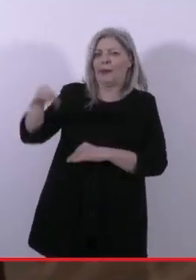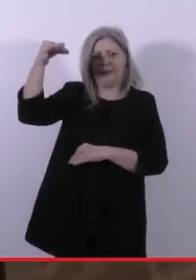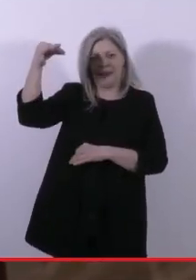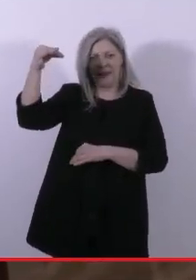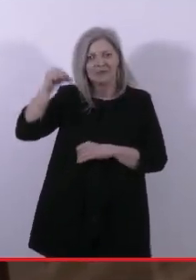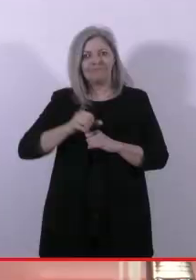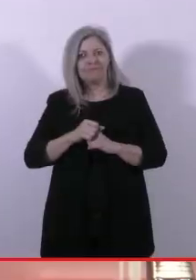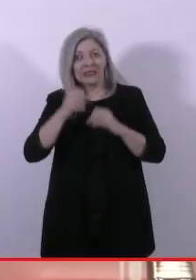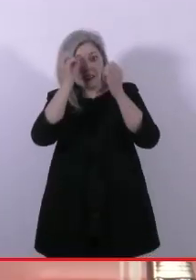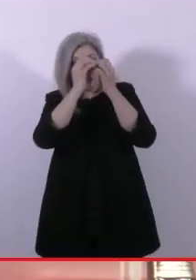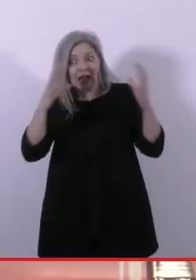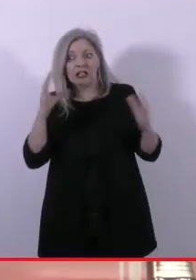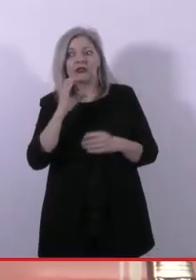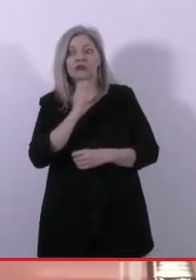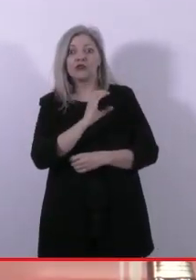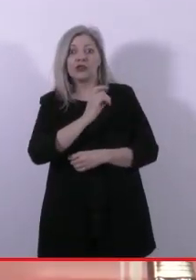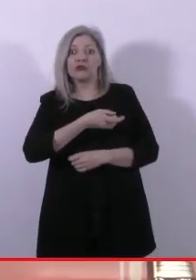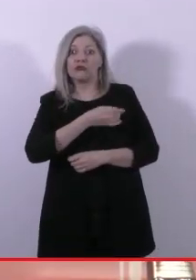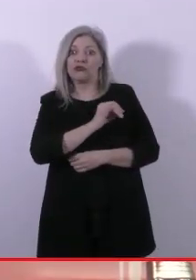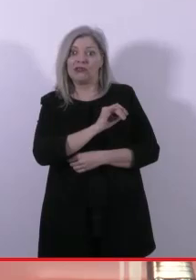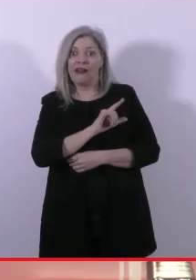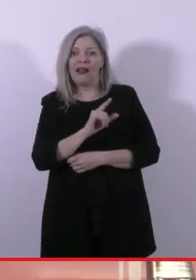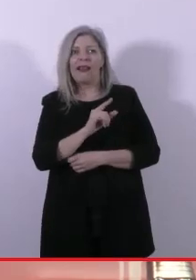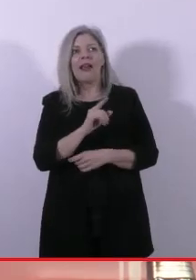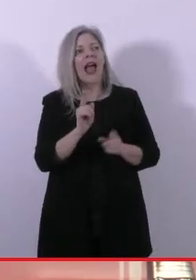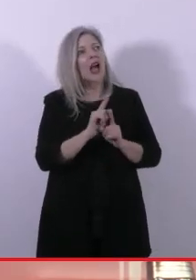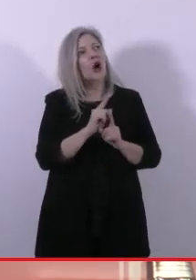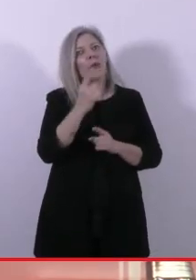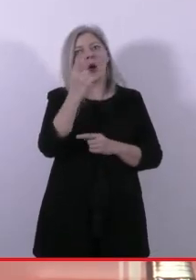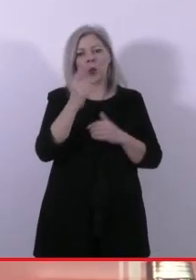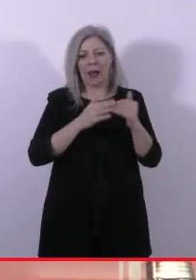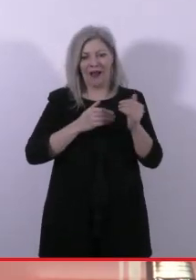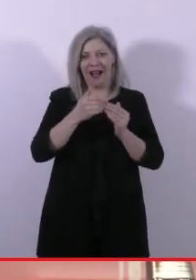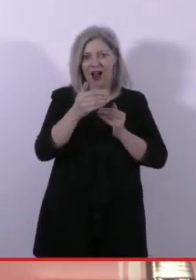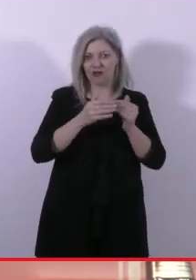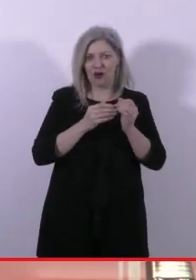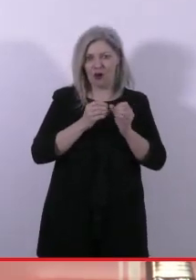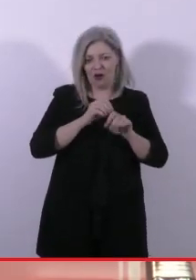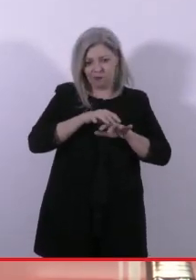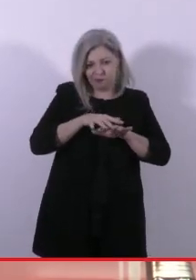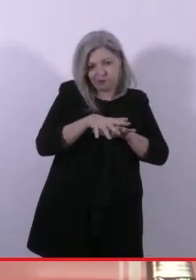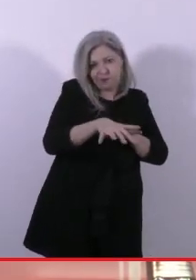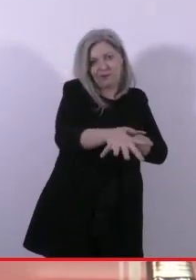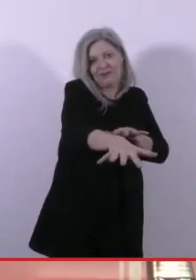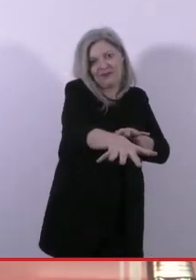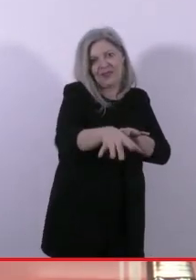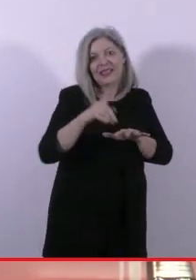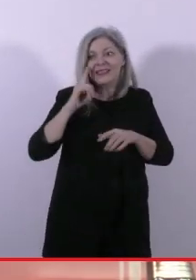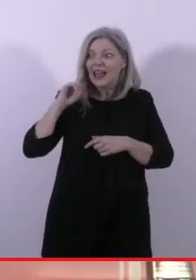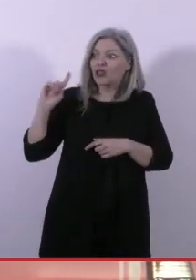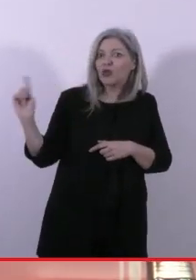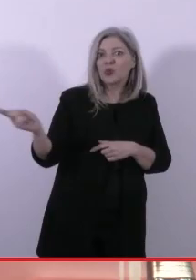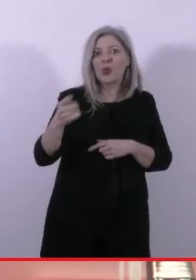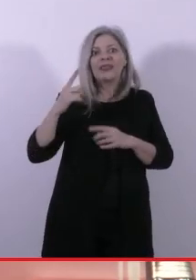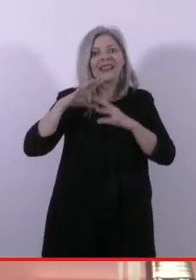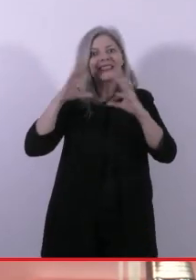nostra CGIL come una grande mano, con tante dita. Se queste dita le chiudiamo tutte insieme,